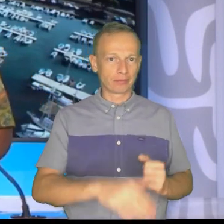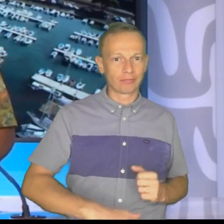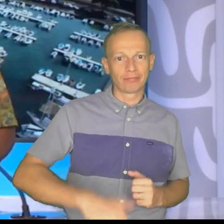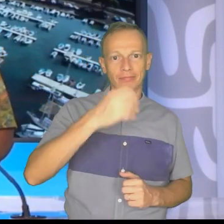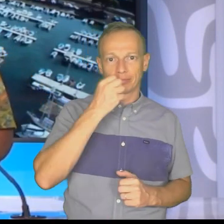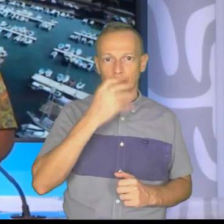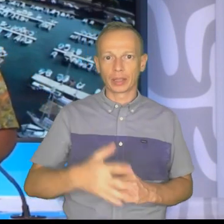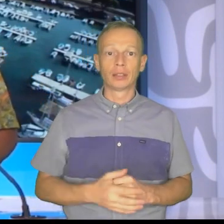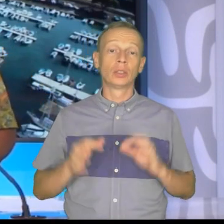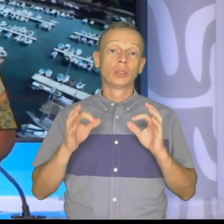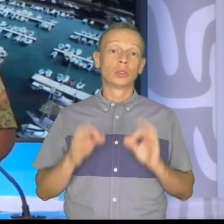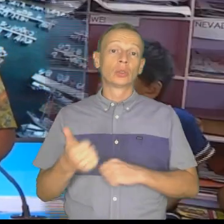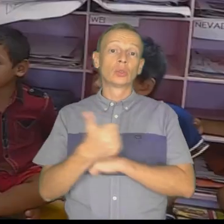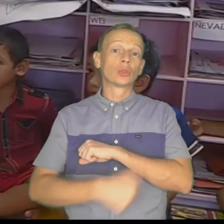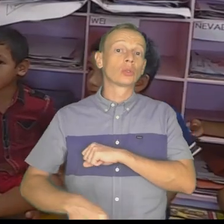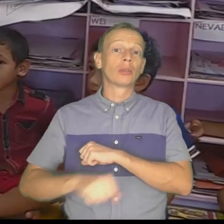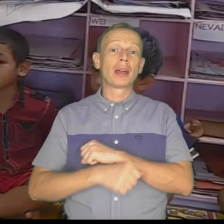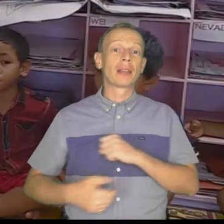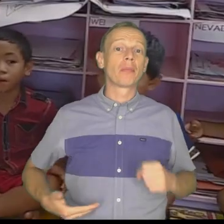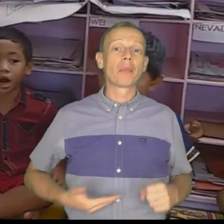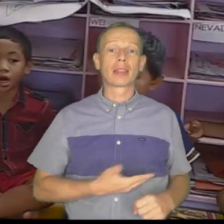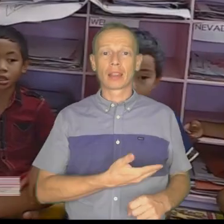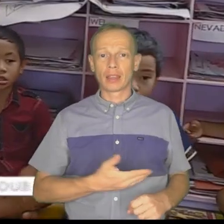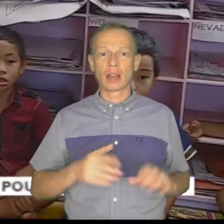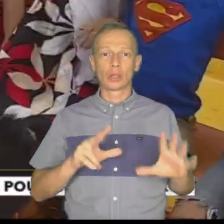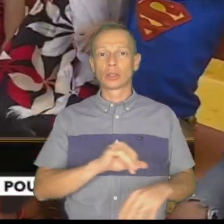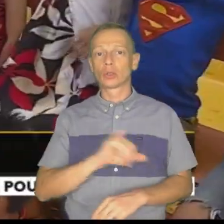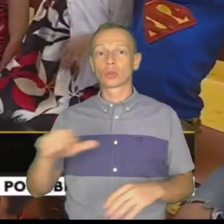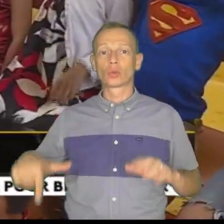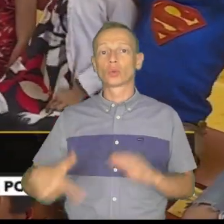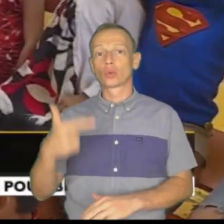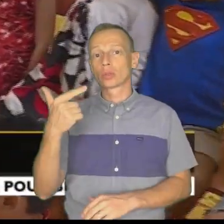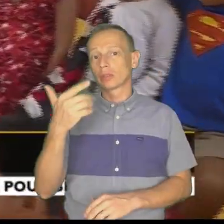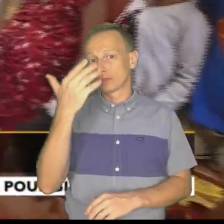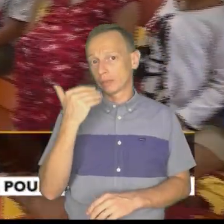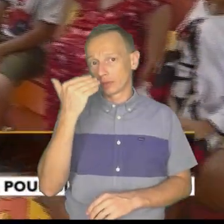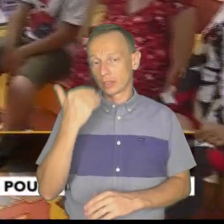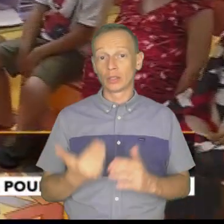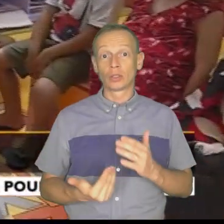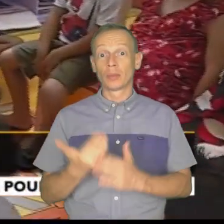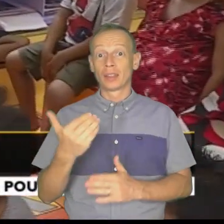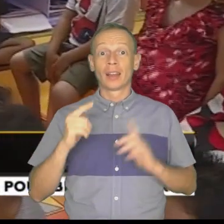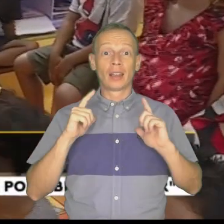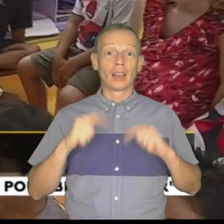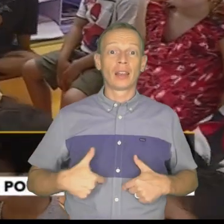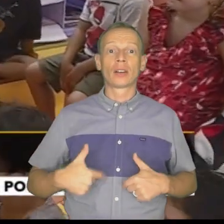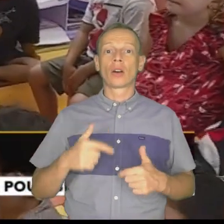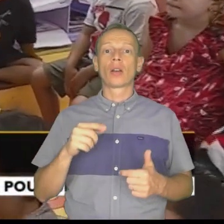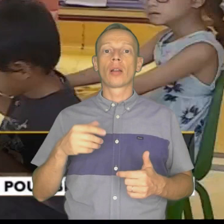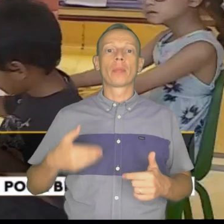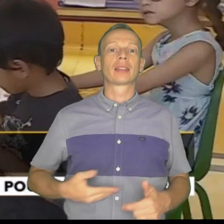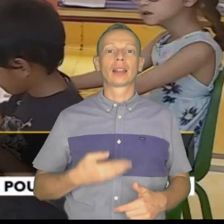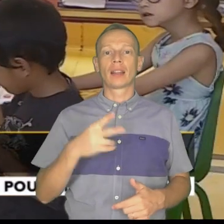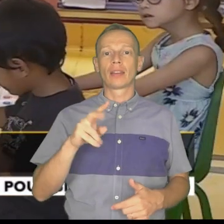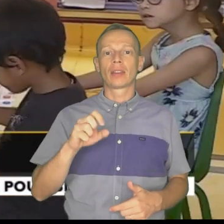est le thème retenu pour la semaine de la maternelle du 8 au 12 février. Depuis ce matin, les 210 élèves de l'école maternelle